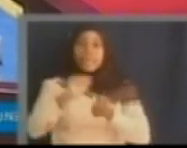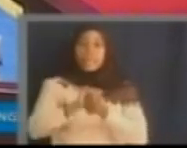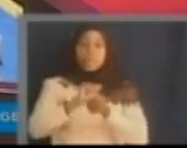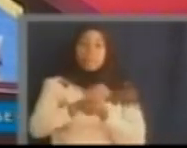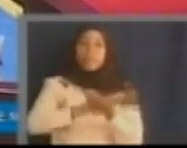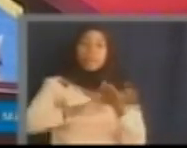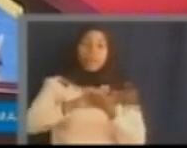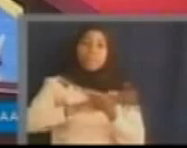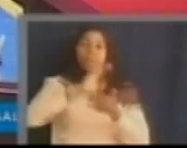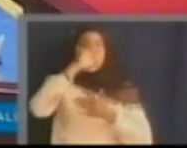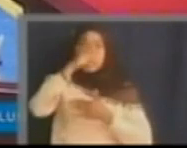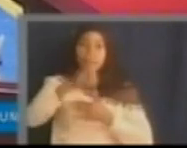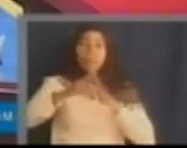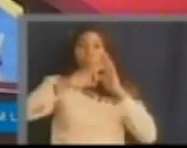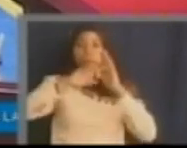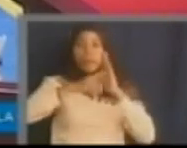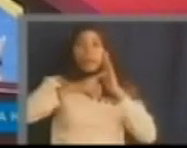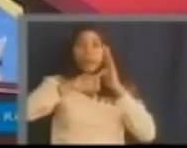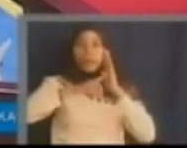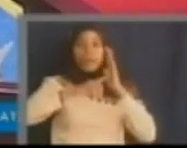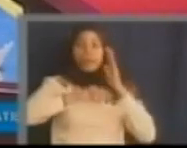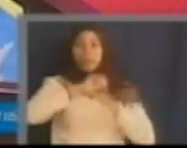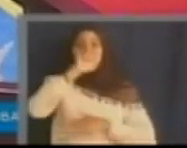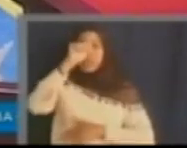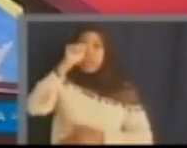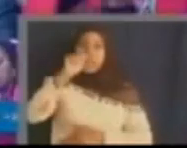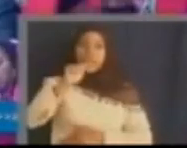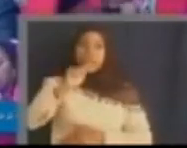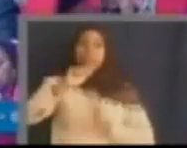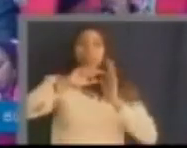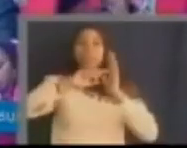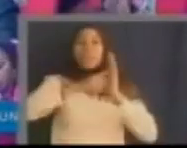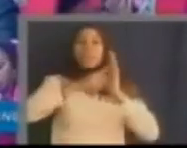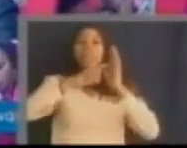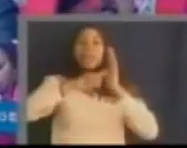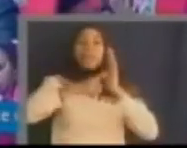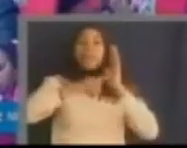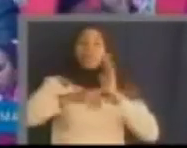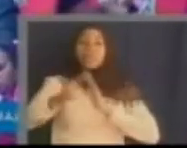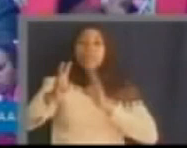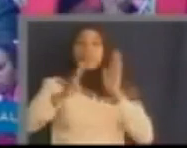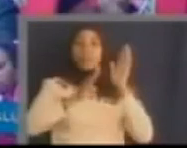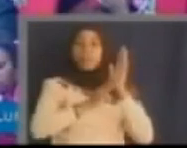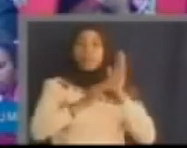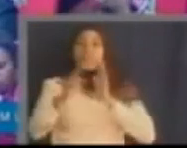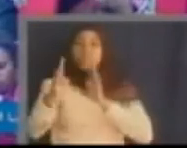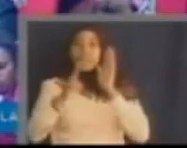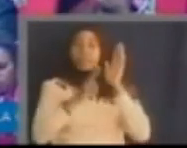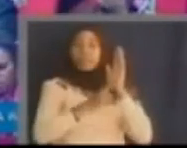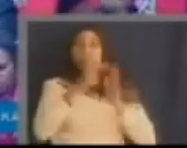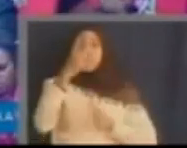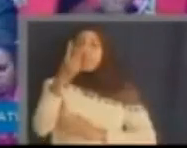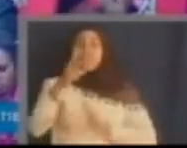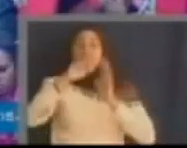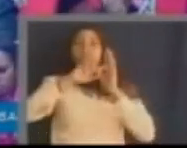kanuni 59(1)(a) na kanuni ya 87(2) ya kanuni za bunge